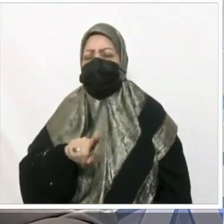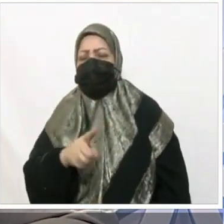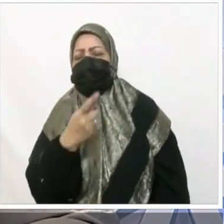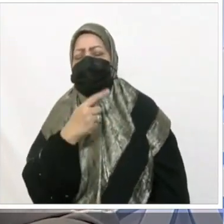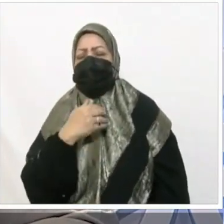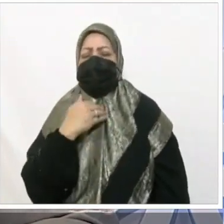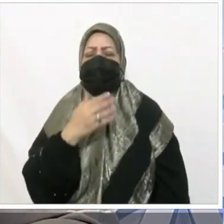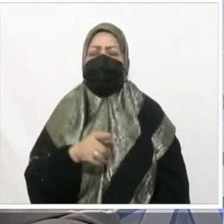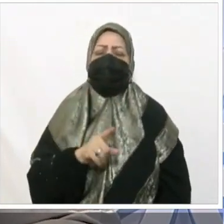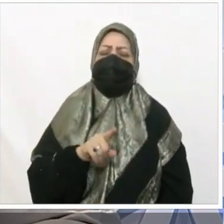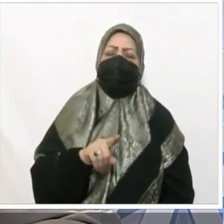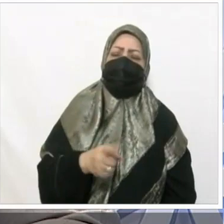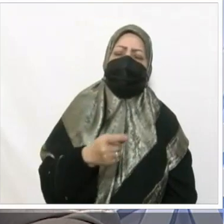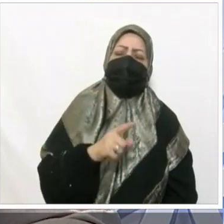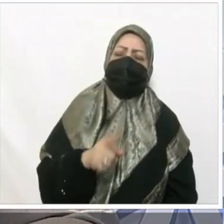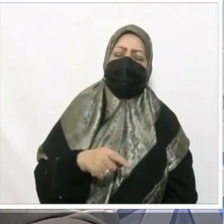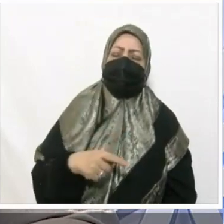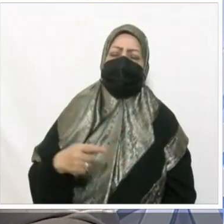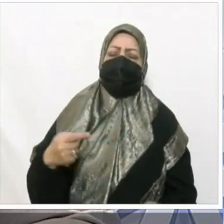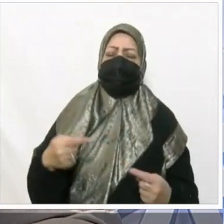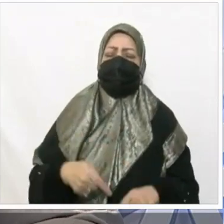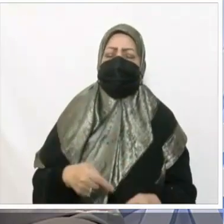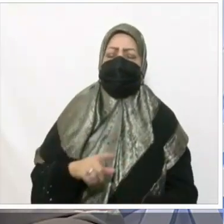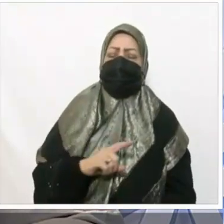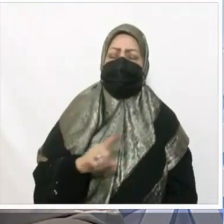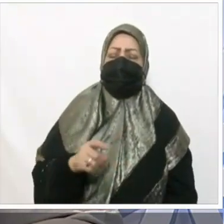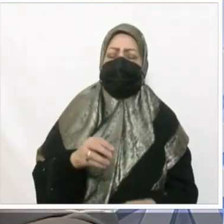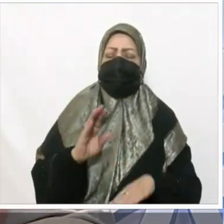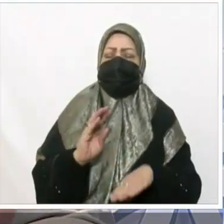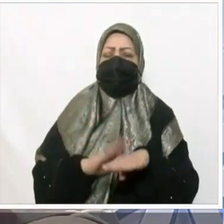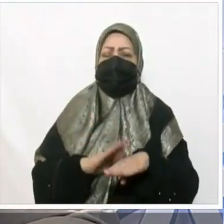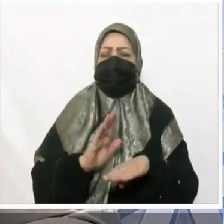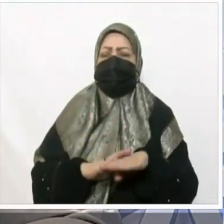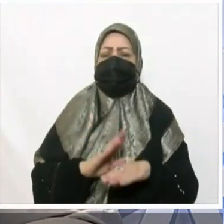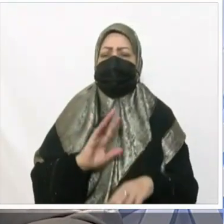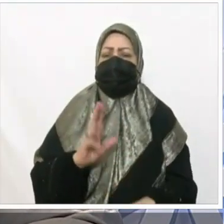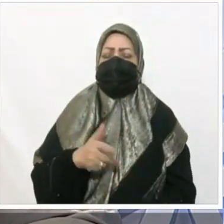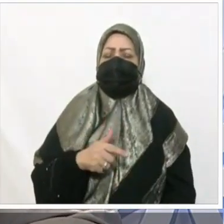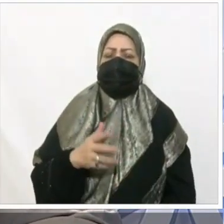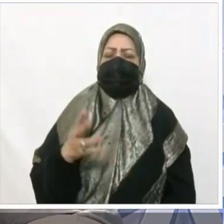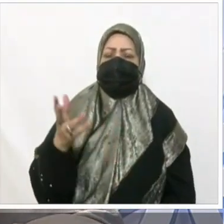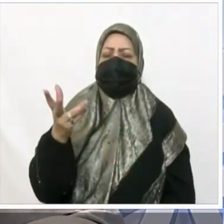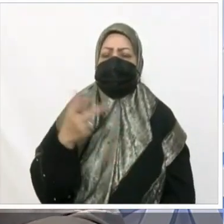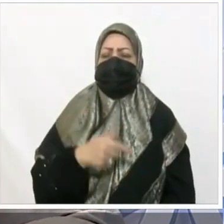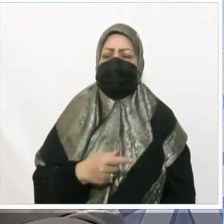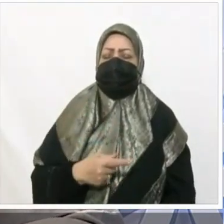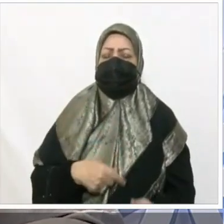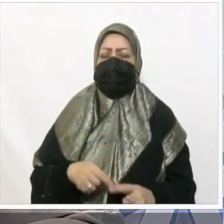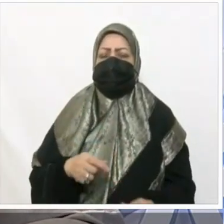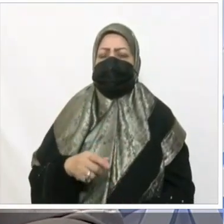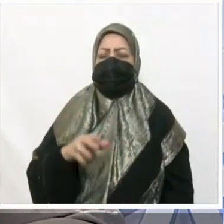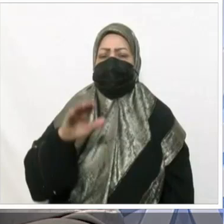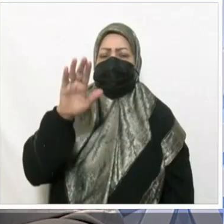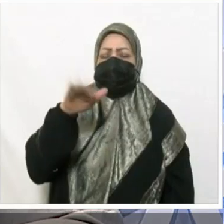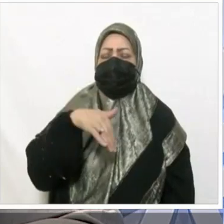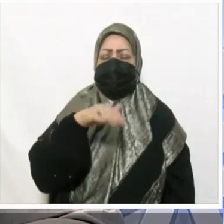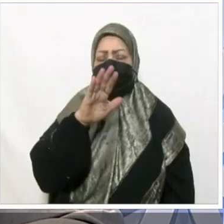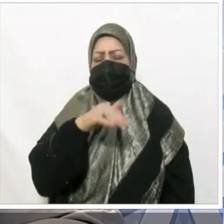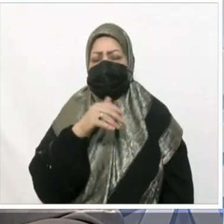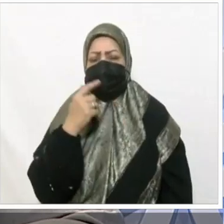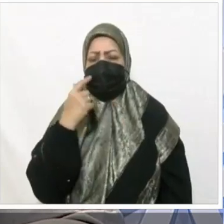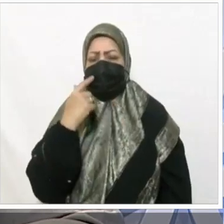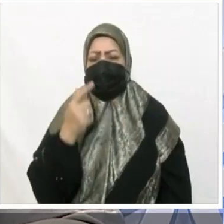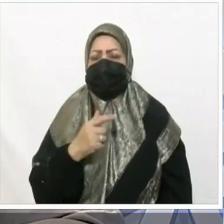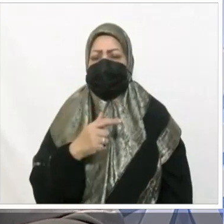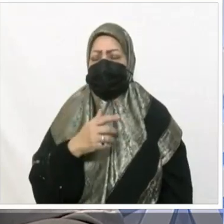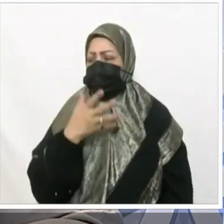الذي نحذر الناس منه. يعني وصل بنا الأمر مثلا، تعال أنت إلى أمام شخص من هؤلاء، اقضي صلاة